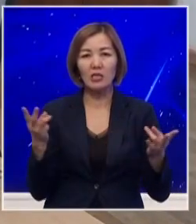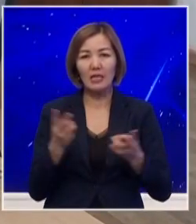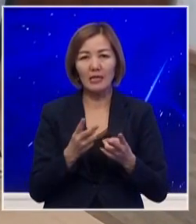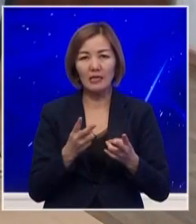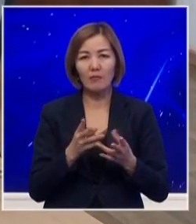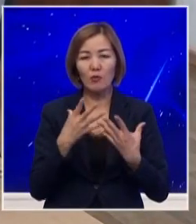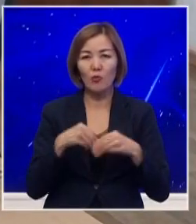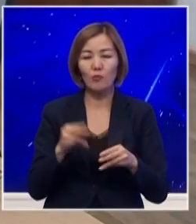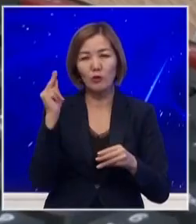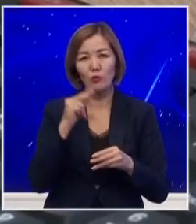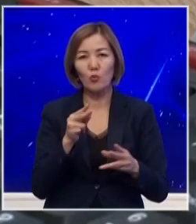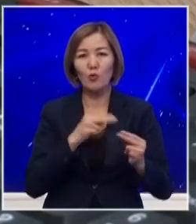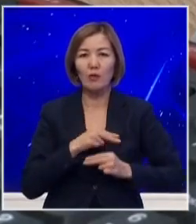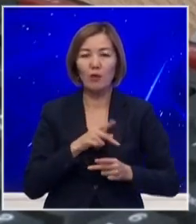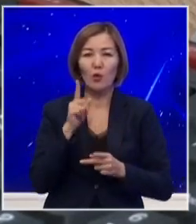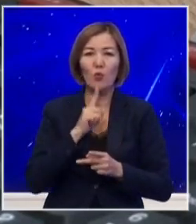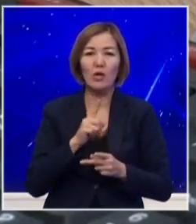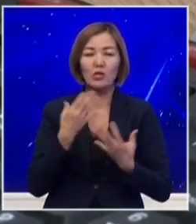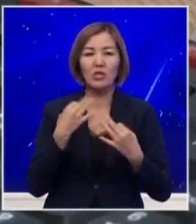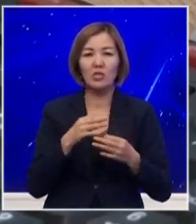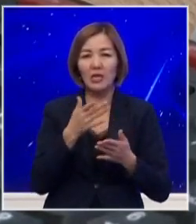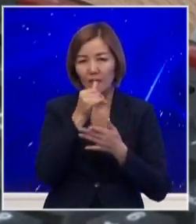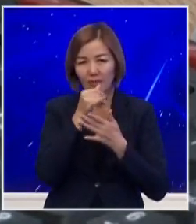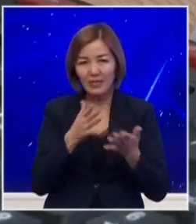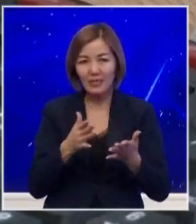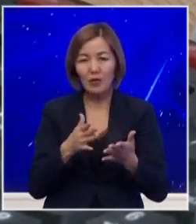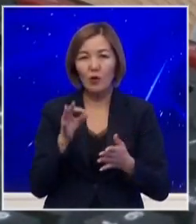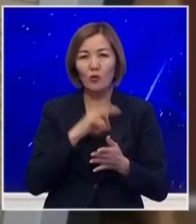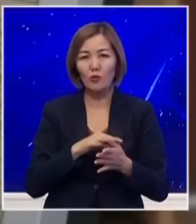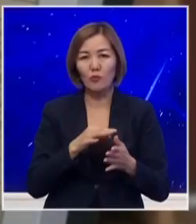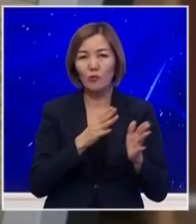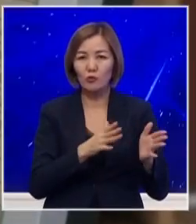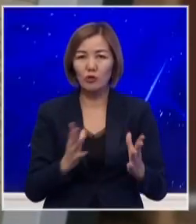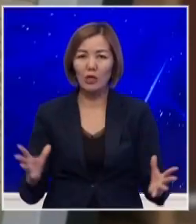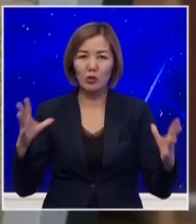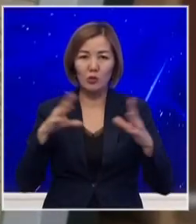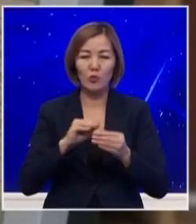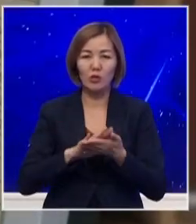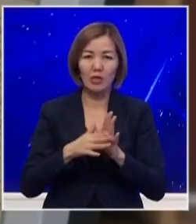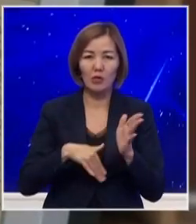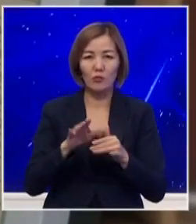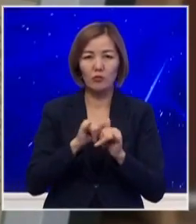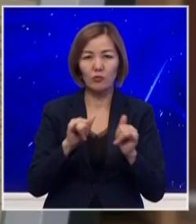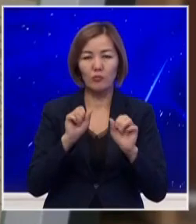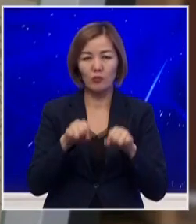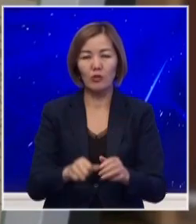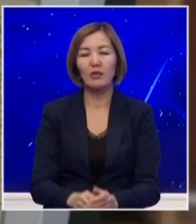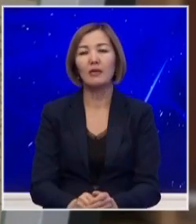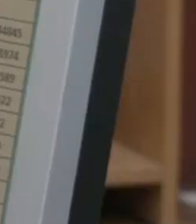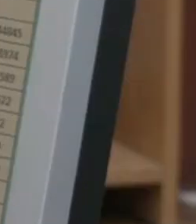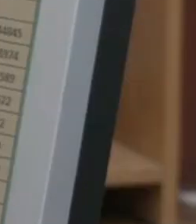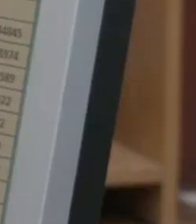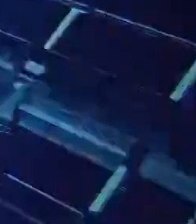қажеттіліктермен яки отбасы, оқу, еңбекке уақытша жарамсыздық, тағы басқа ұтымды ұштастыруға жағдай туғызады.